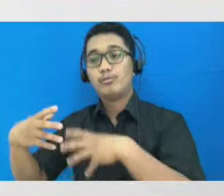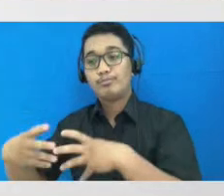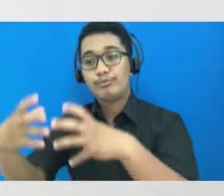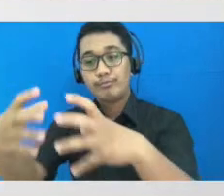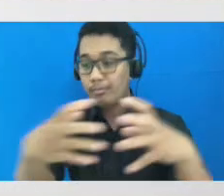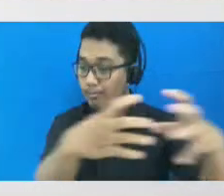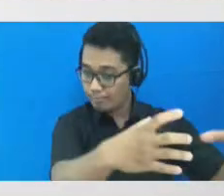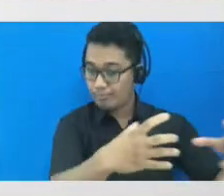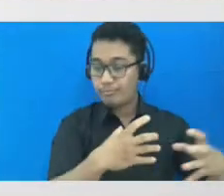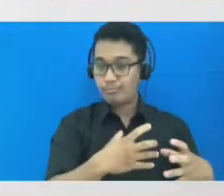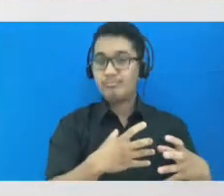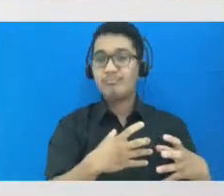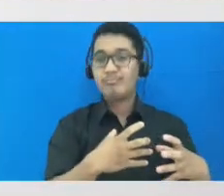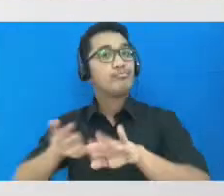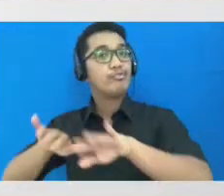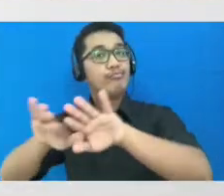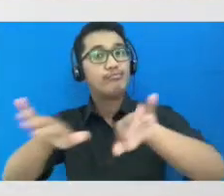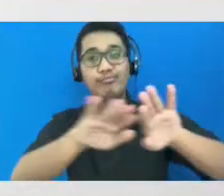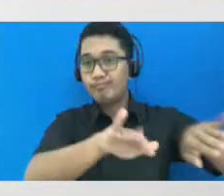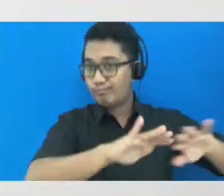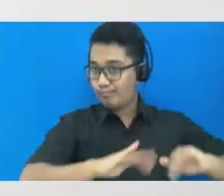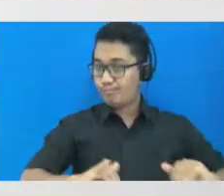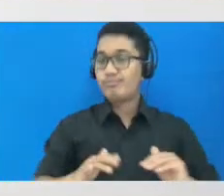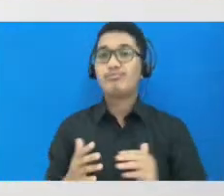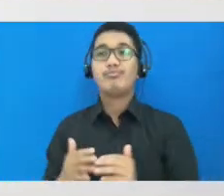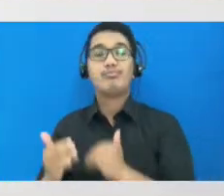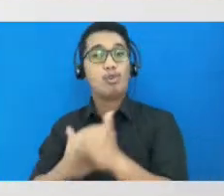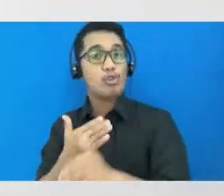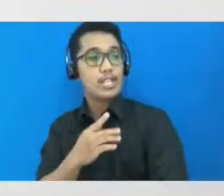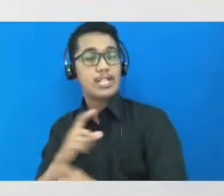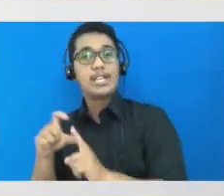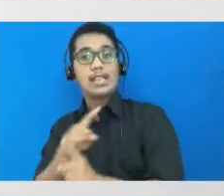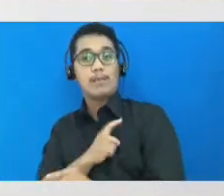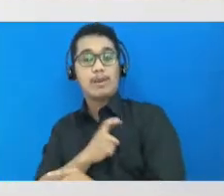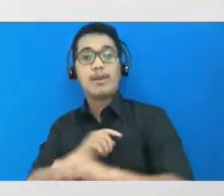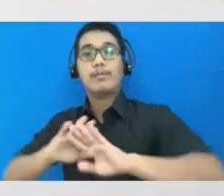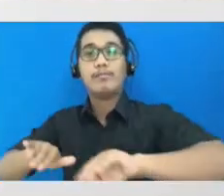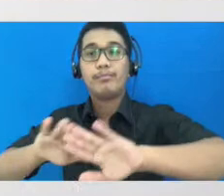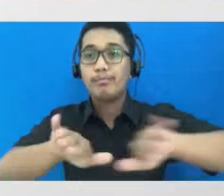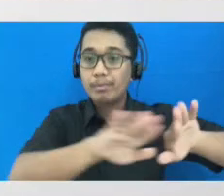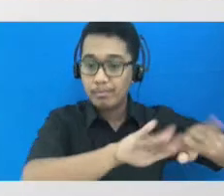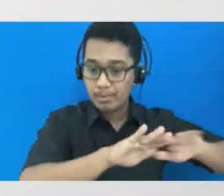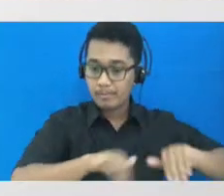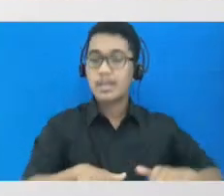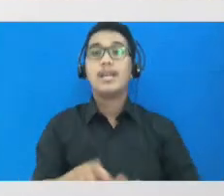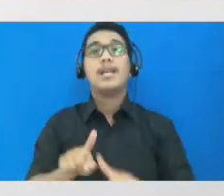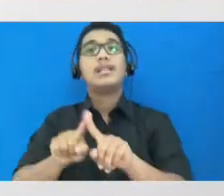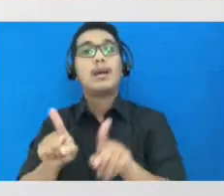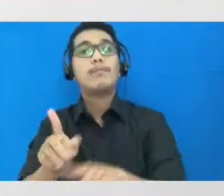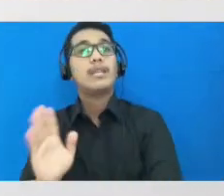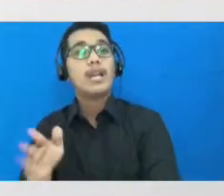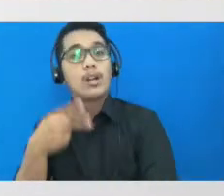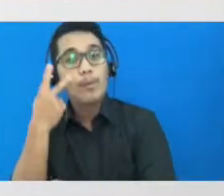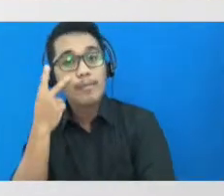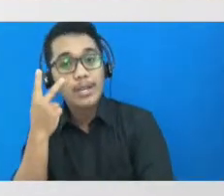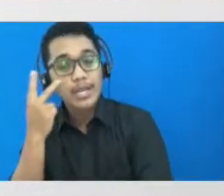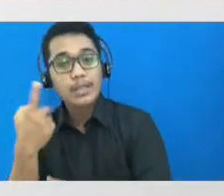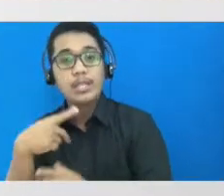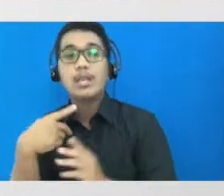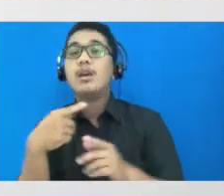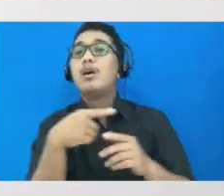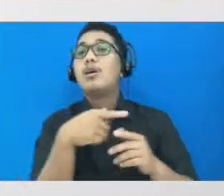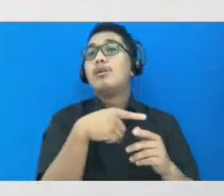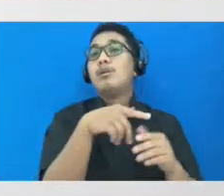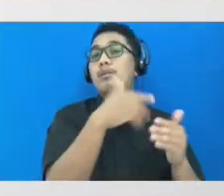masing, terkait dengan privasi atau pemrosesan data pribadi. Akan tetapi kalau kita lihat di Peraturan Pemerintah Nomor